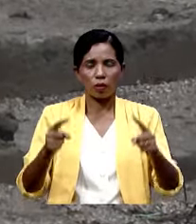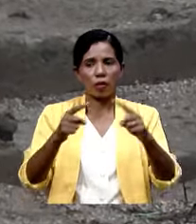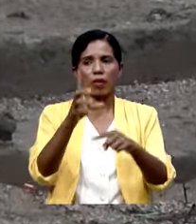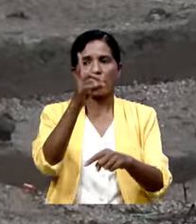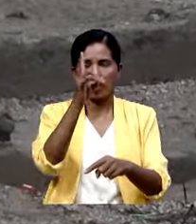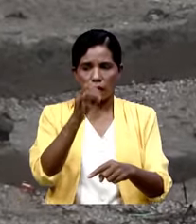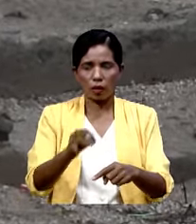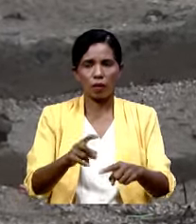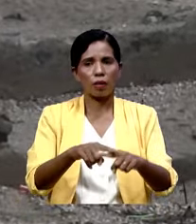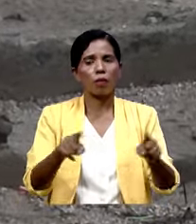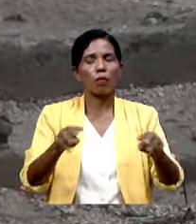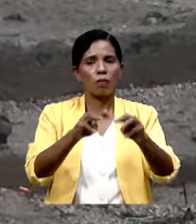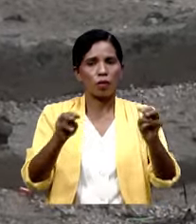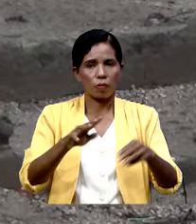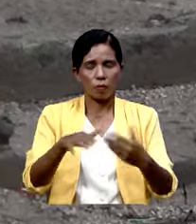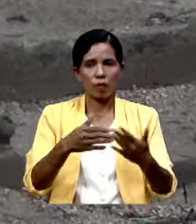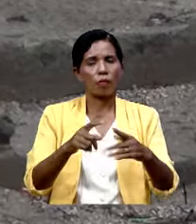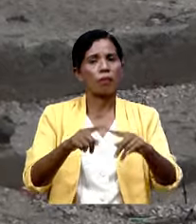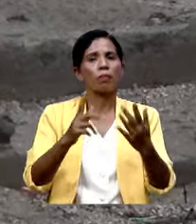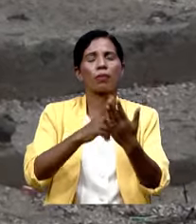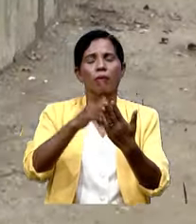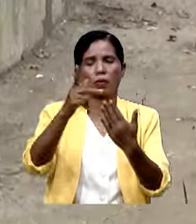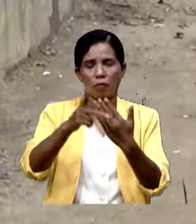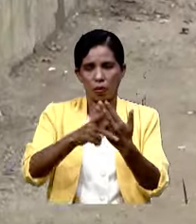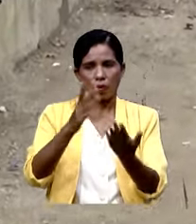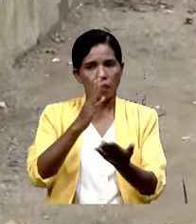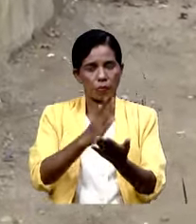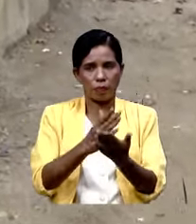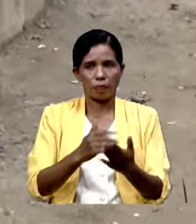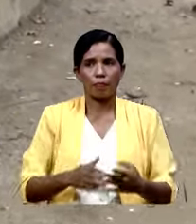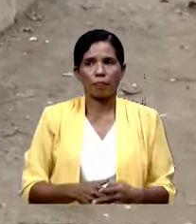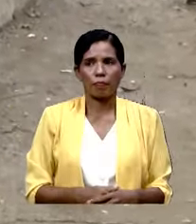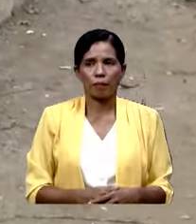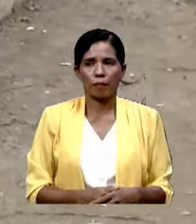kapital dili no municipio sira. Mai be programa de parado. Abraung Amaral, ZMN.